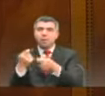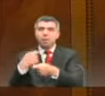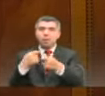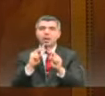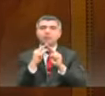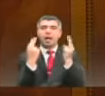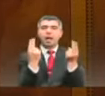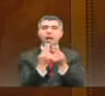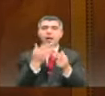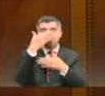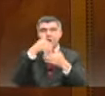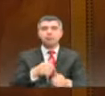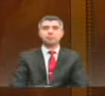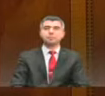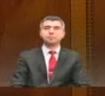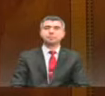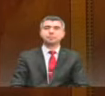العالم.